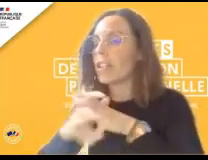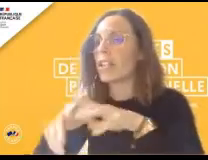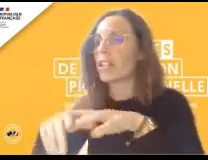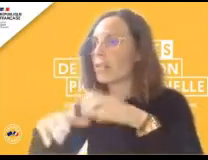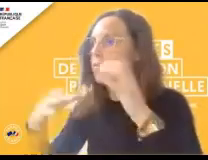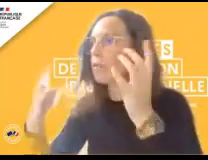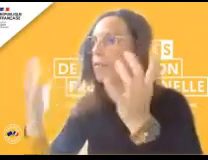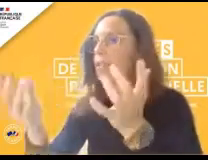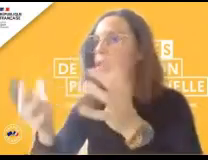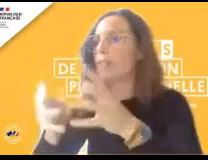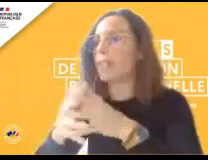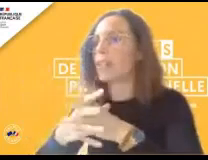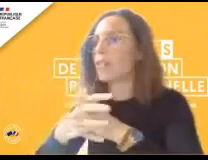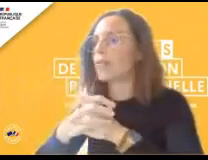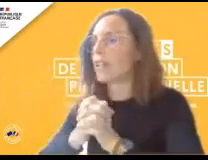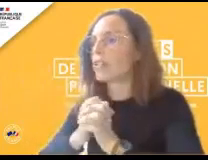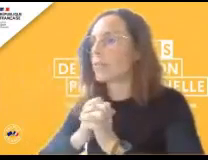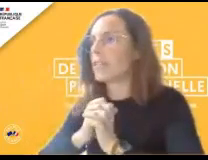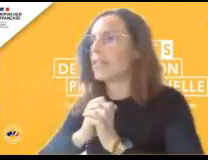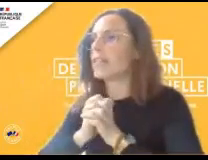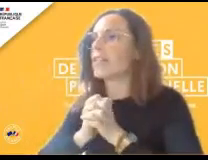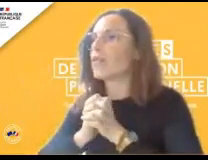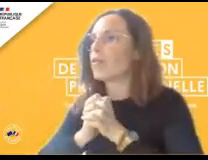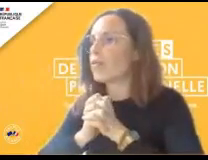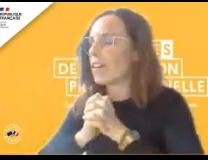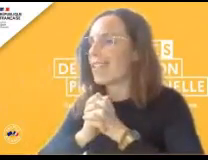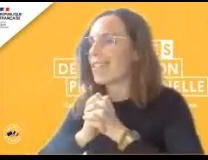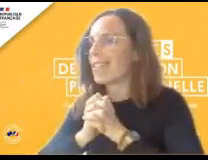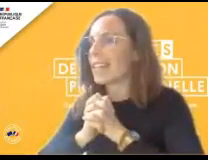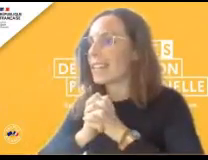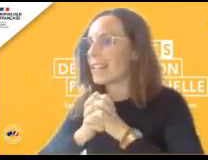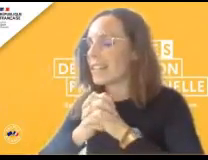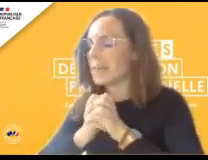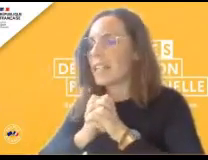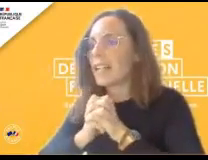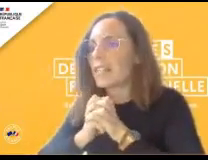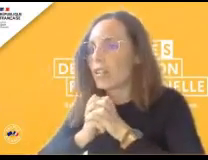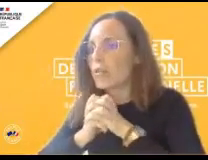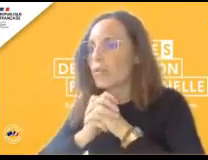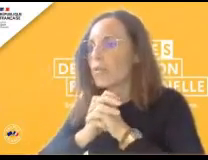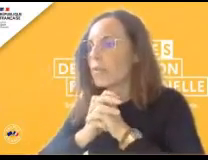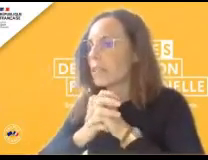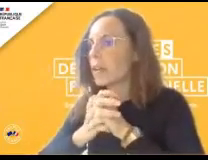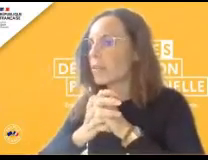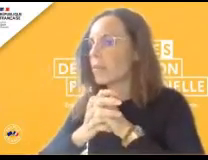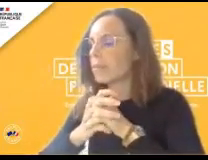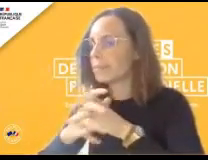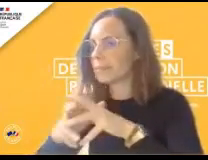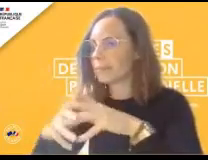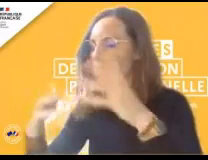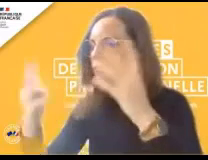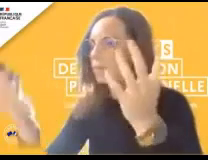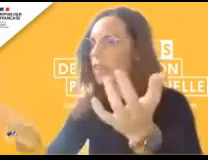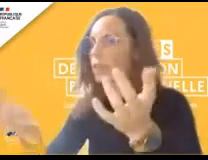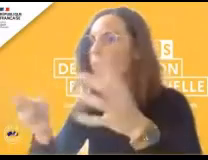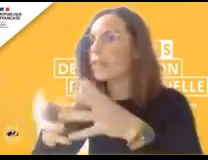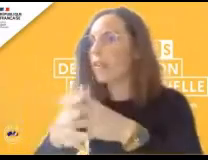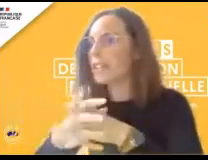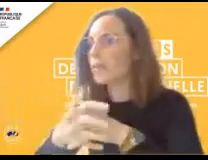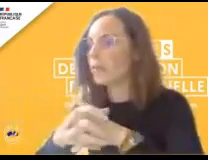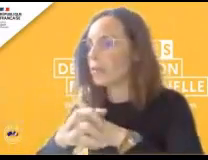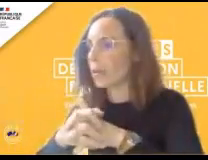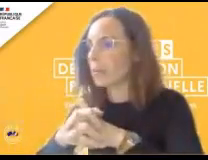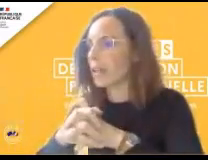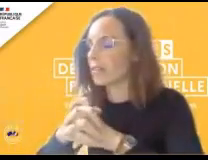d'activité, c'est soit le CIBC, soit la chambre des métiers, soit la CCI. sachant que selon les départements, tous